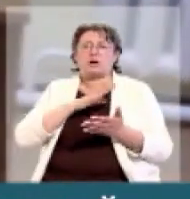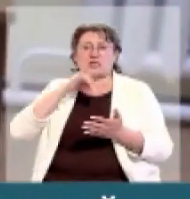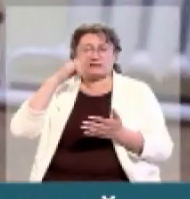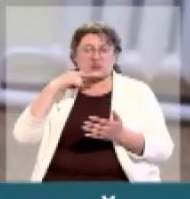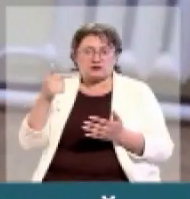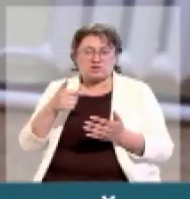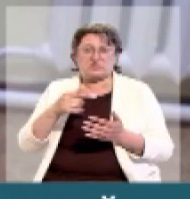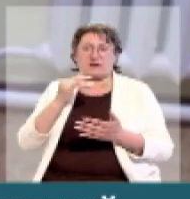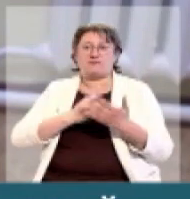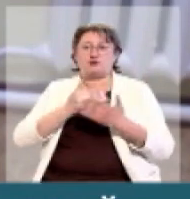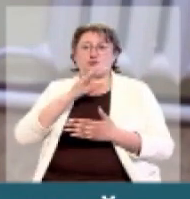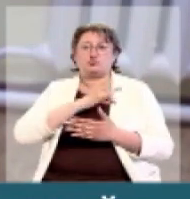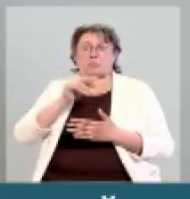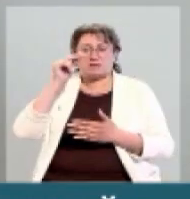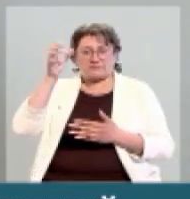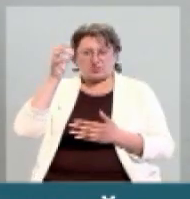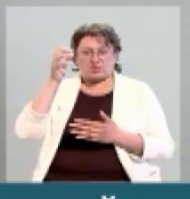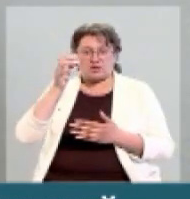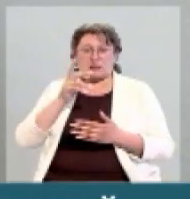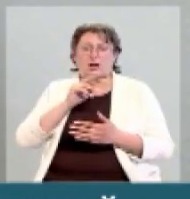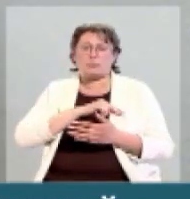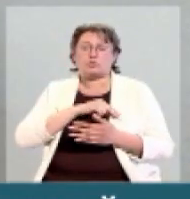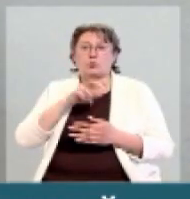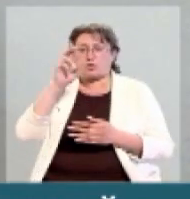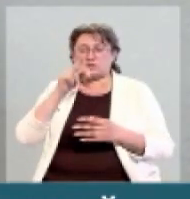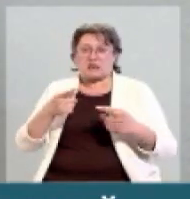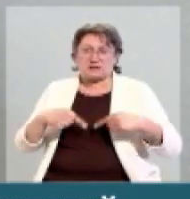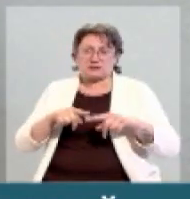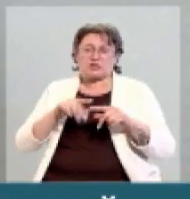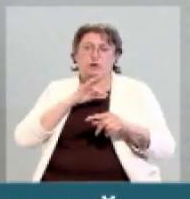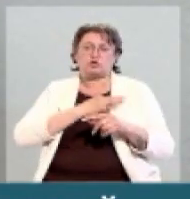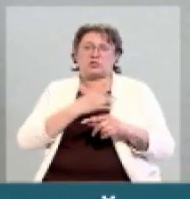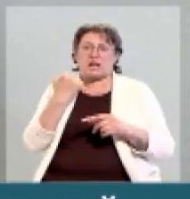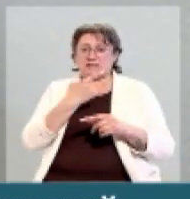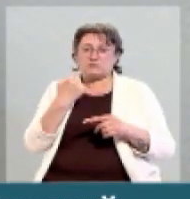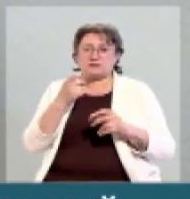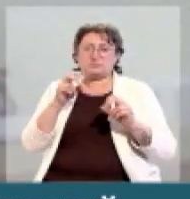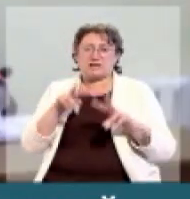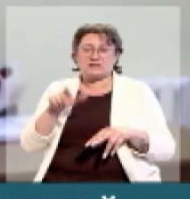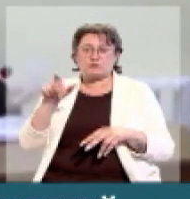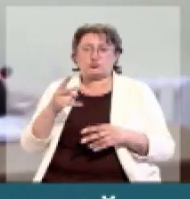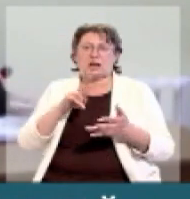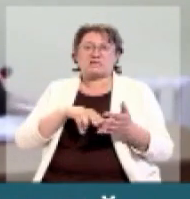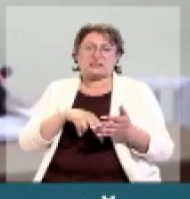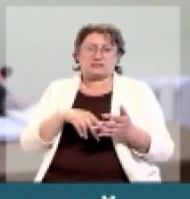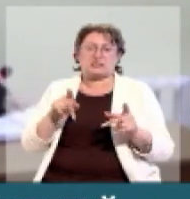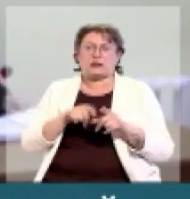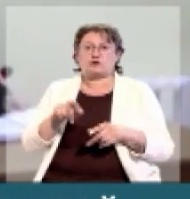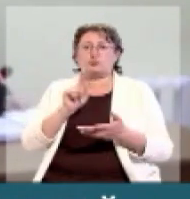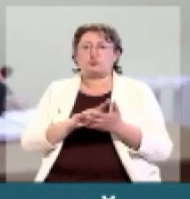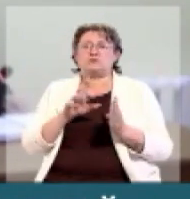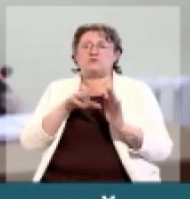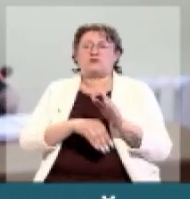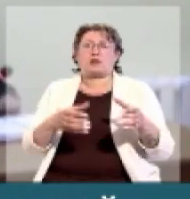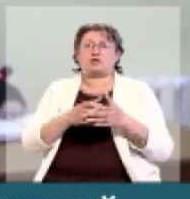казахстанское гражданство и высшее юридическое образование. Для работы с государственными органами и юридическими лицами специалисту нужна лицензия. Также он должен